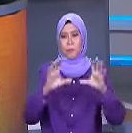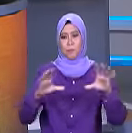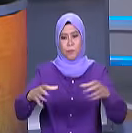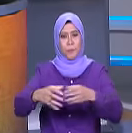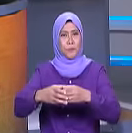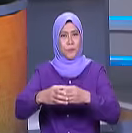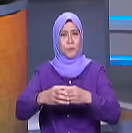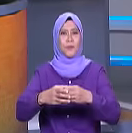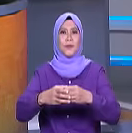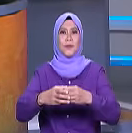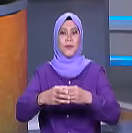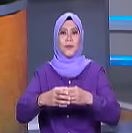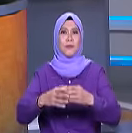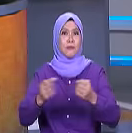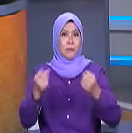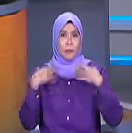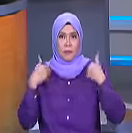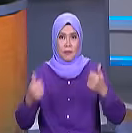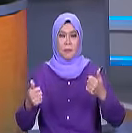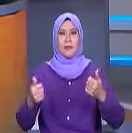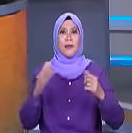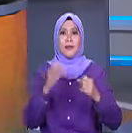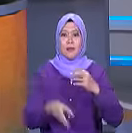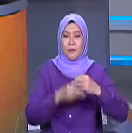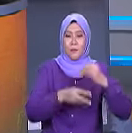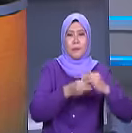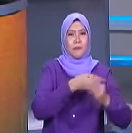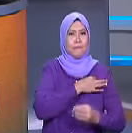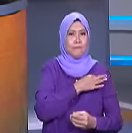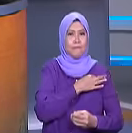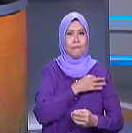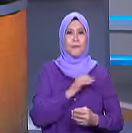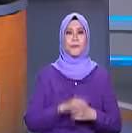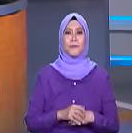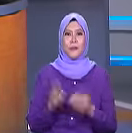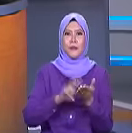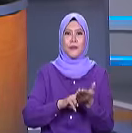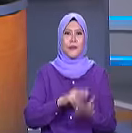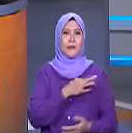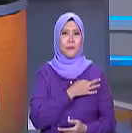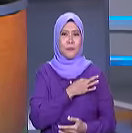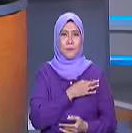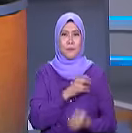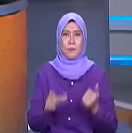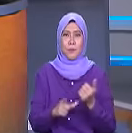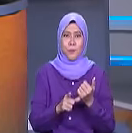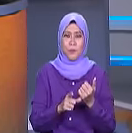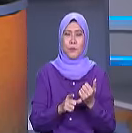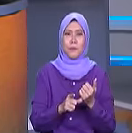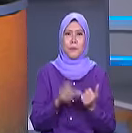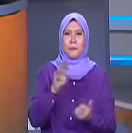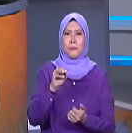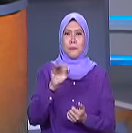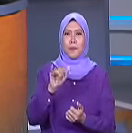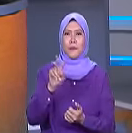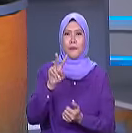kelompok menyumbang kepada peningkatan pendaftaran sukarelawan. Di Terengganu, pendaftaran bagi sukarelawan pembantu vaksin Malaysia